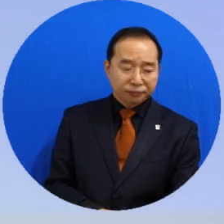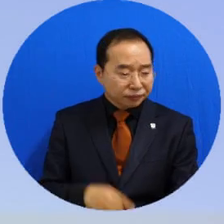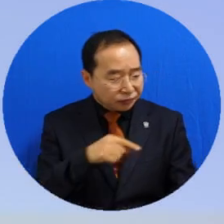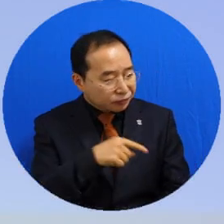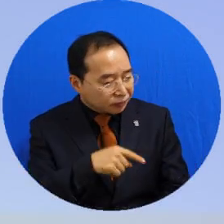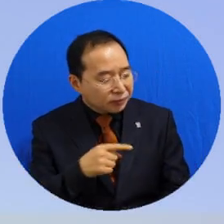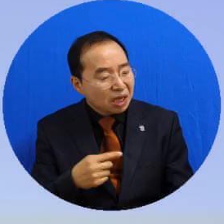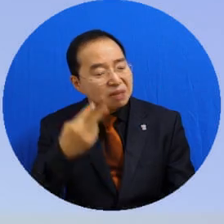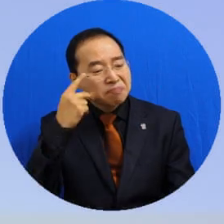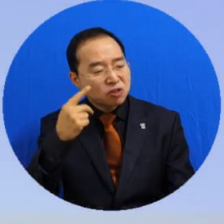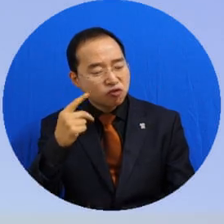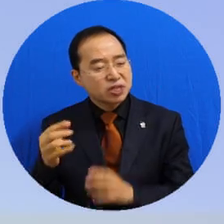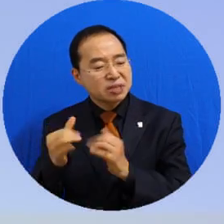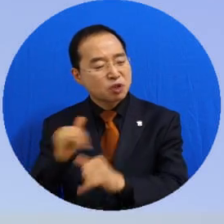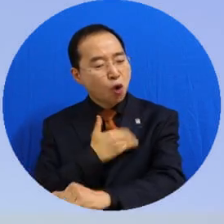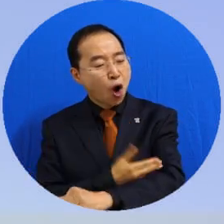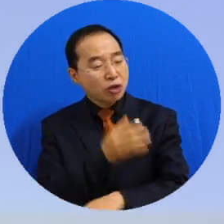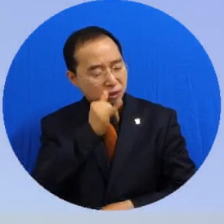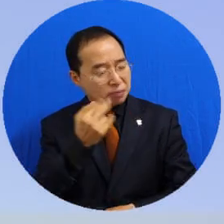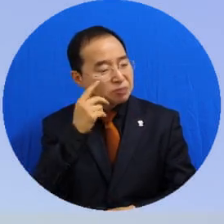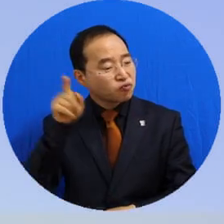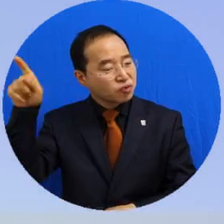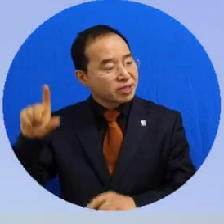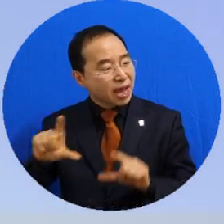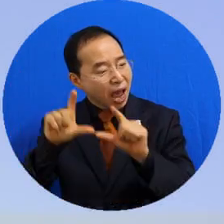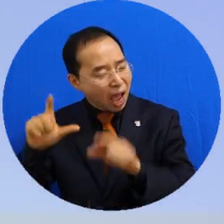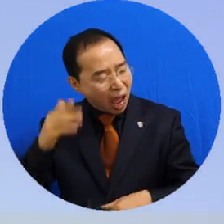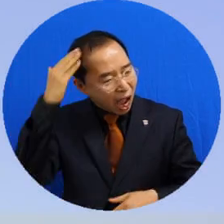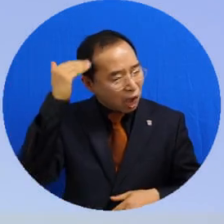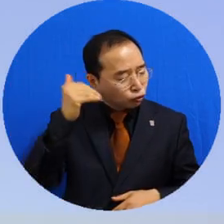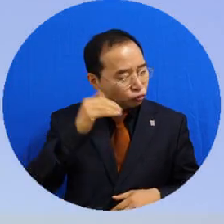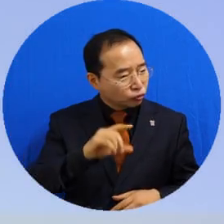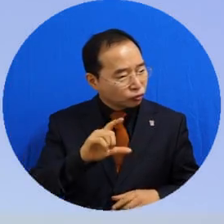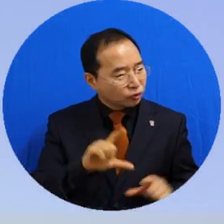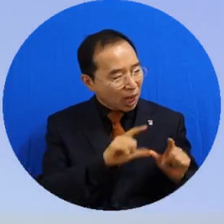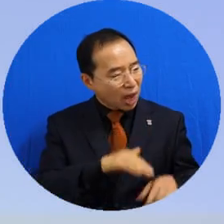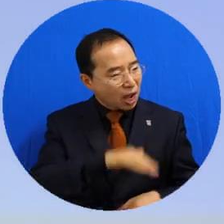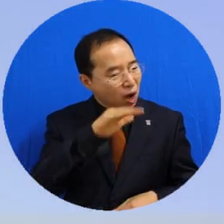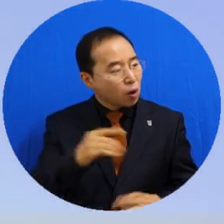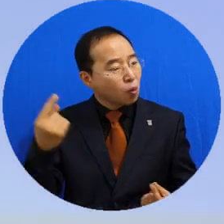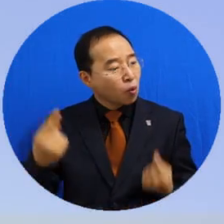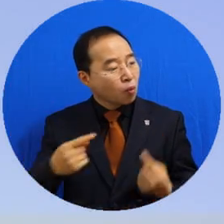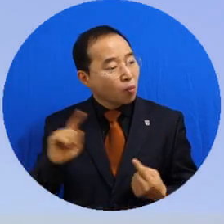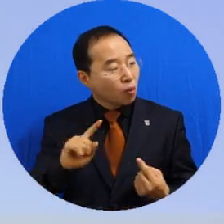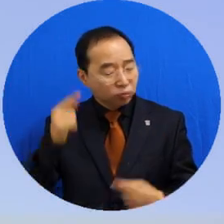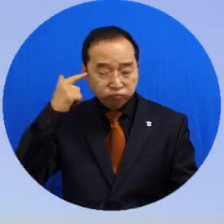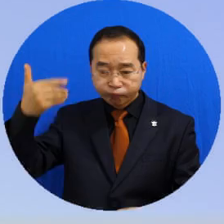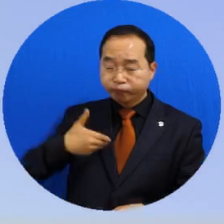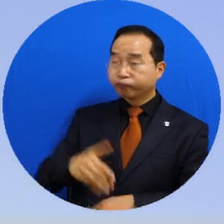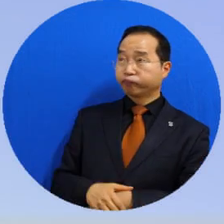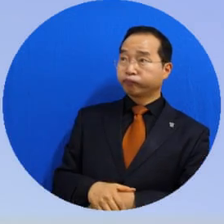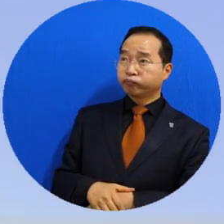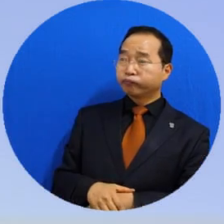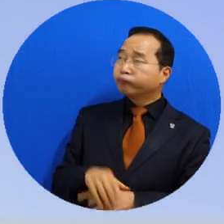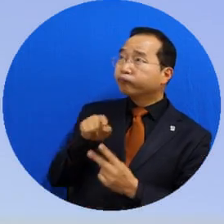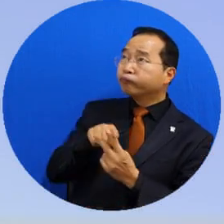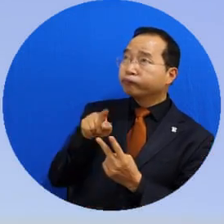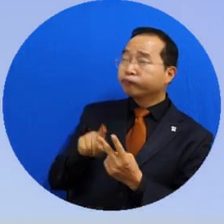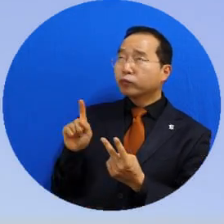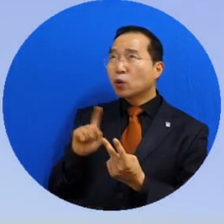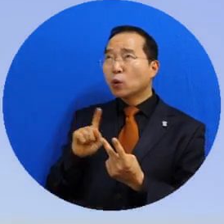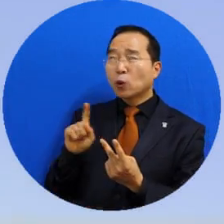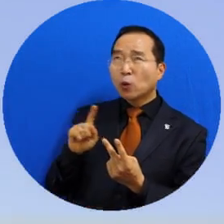미국 시민권이 있는데 미국에 가서 살래? 혹은 너는 한국 고등학교에서 지금처럼 줄곧 자라날래? 그래서 그때 막 고민하던 기억이